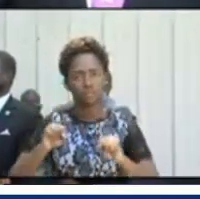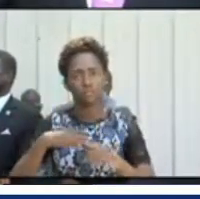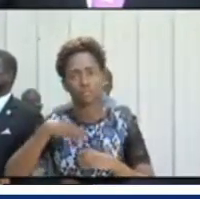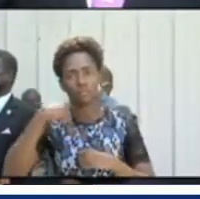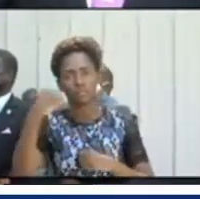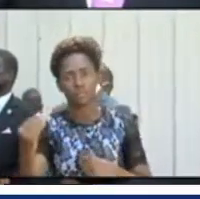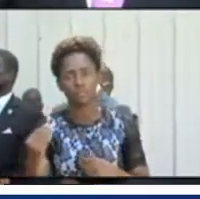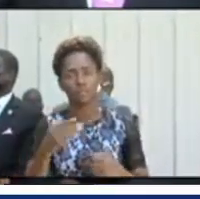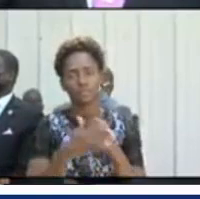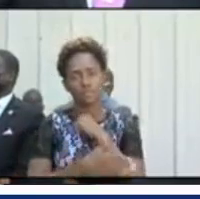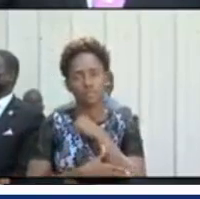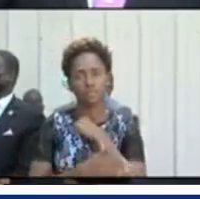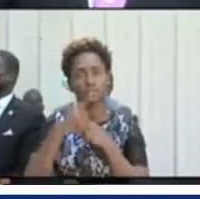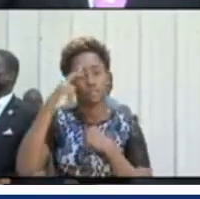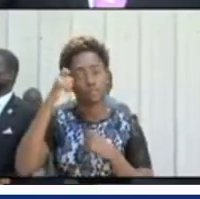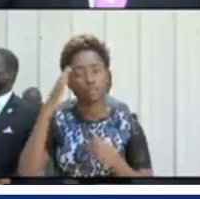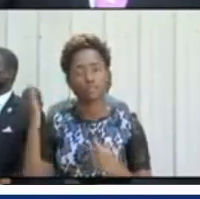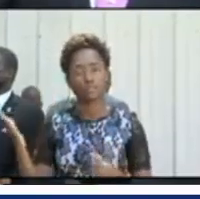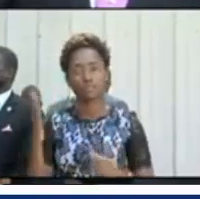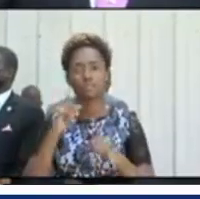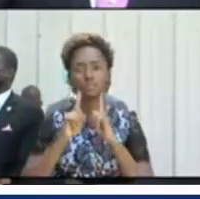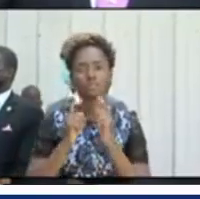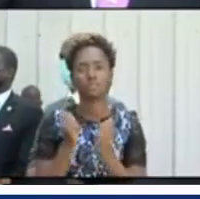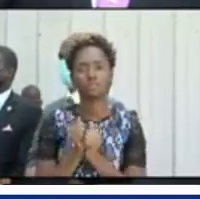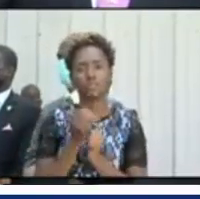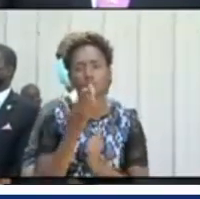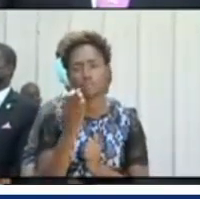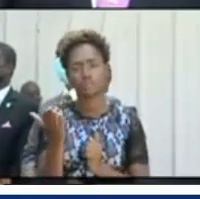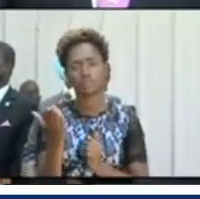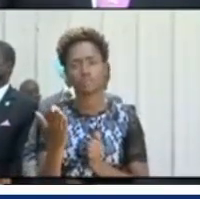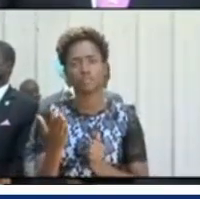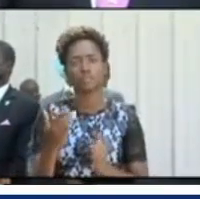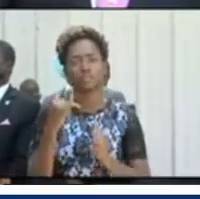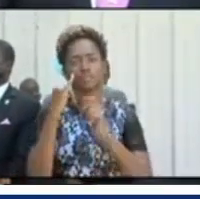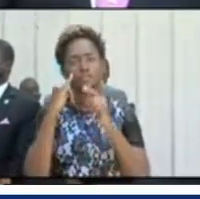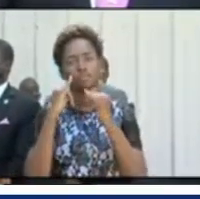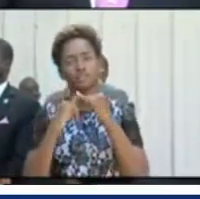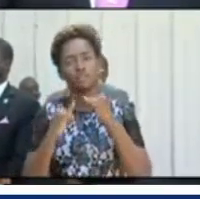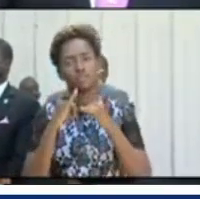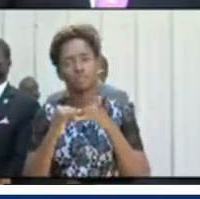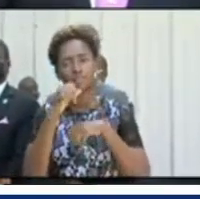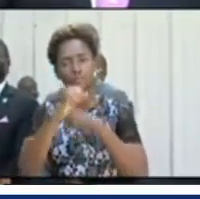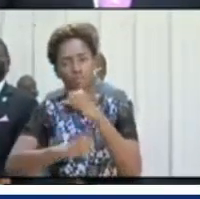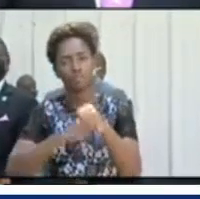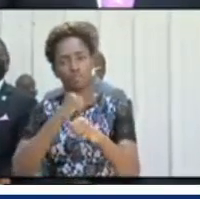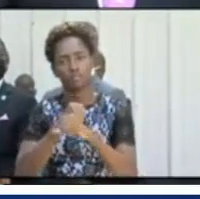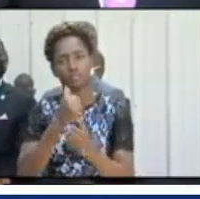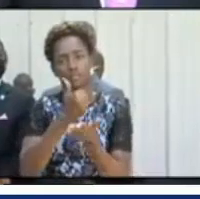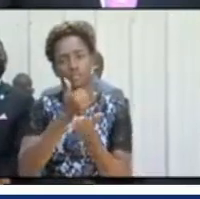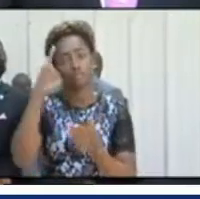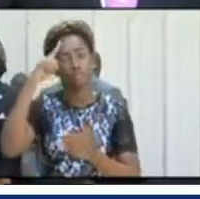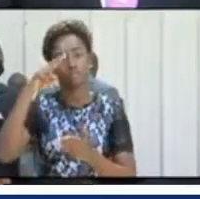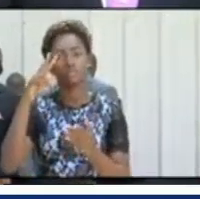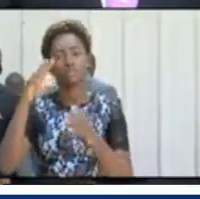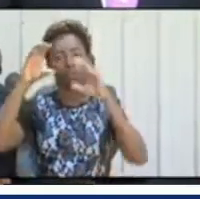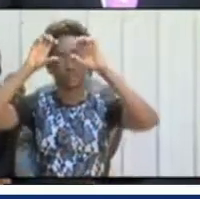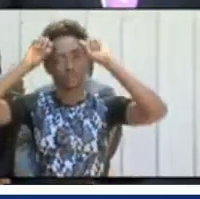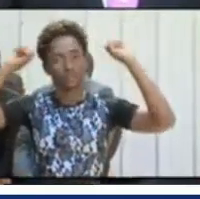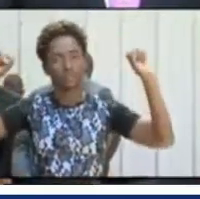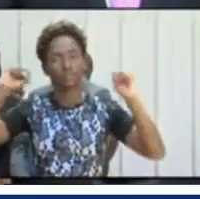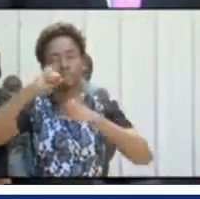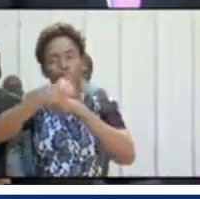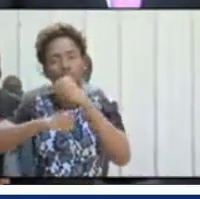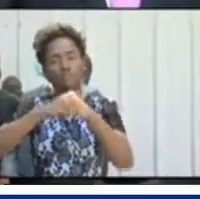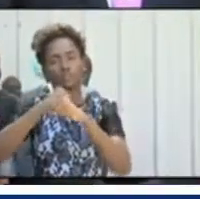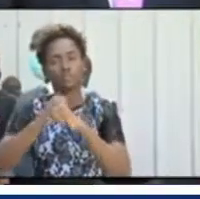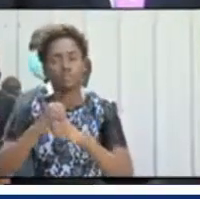pays parce que moi même qui parle avec nous là moi dans dernière année madame comme président ça veut dire année prochaine